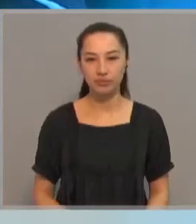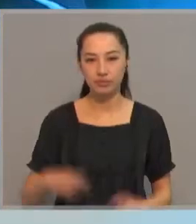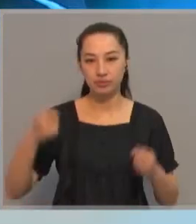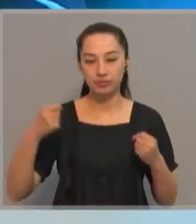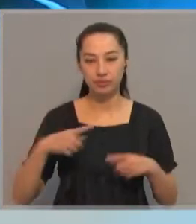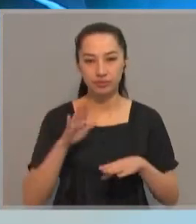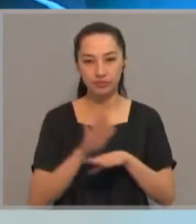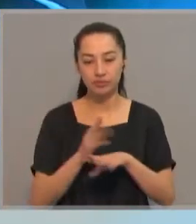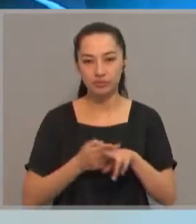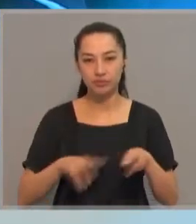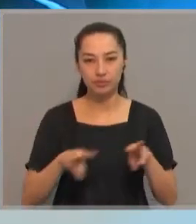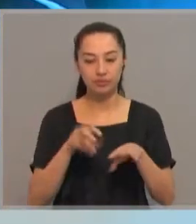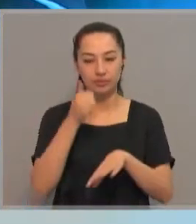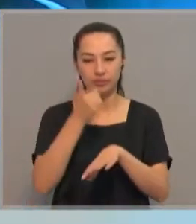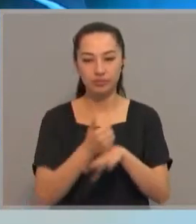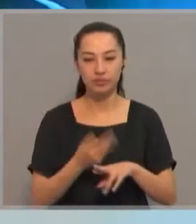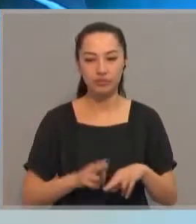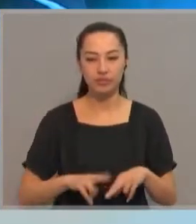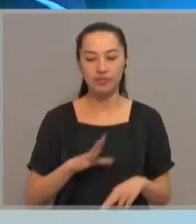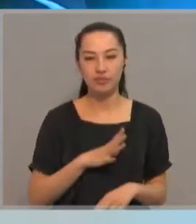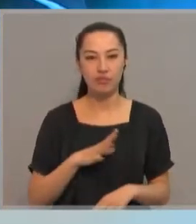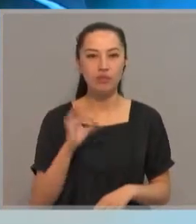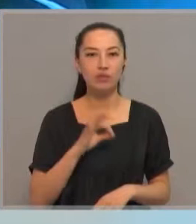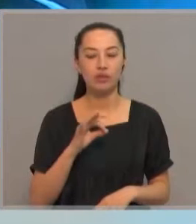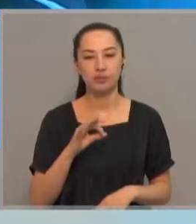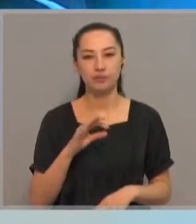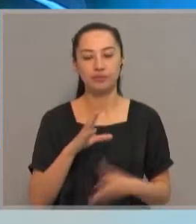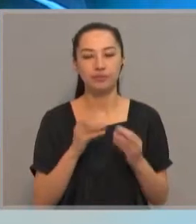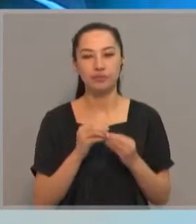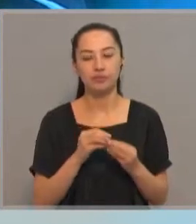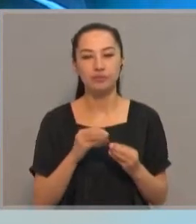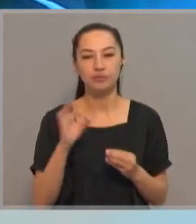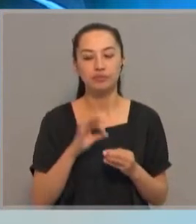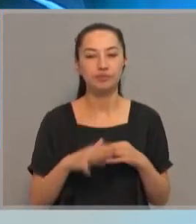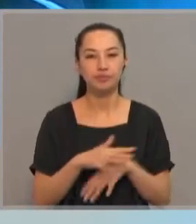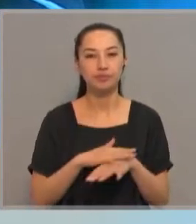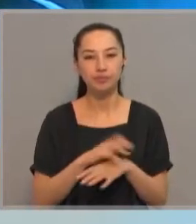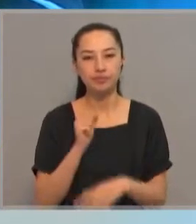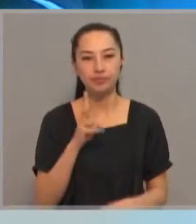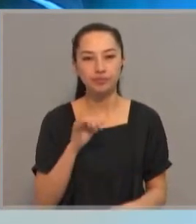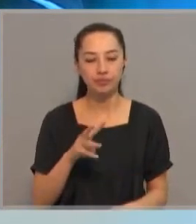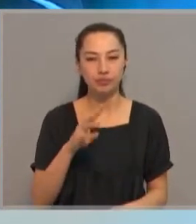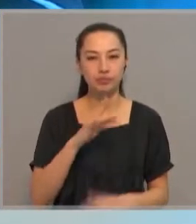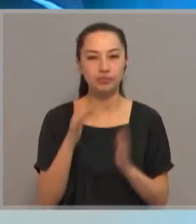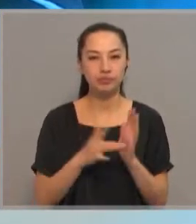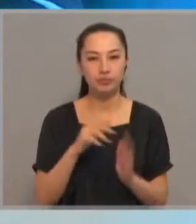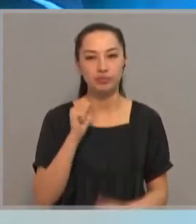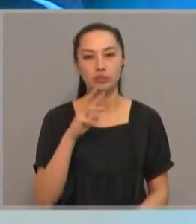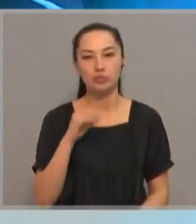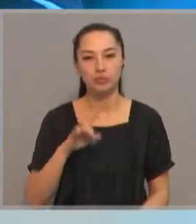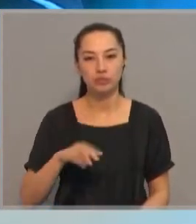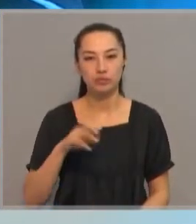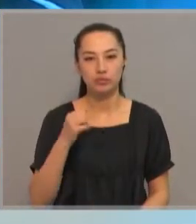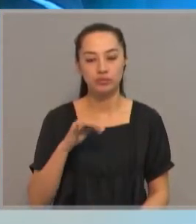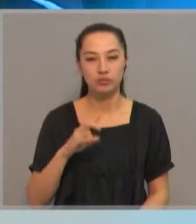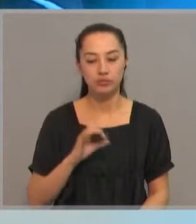В соответствии с указом президента Республики Казахстан о проведении ежеквартальных встреч с населением, аким города Шымкент Мурат Айтенов в